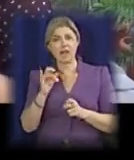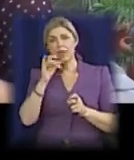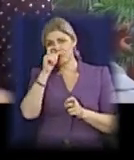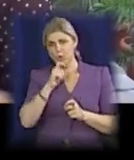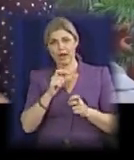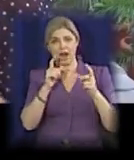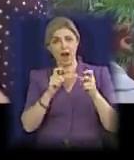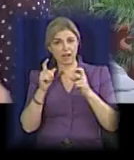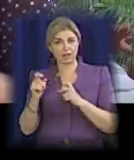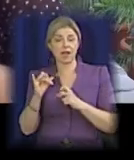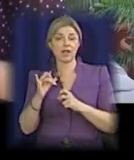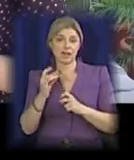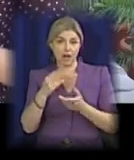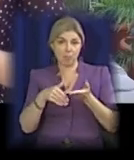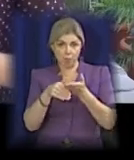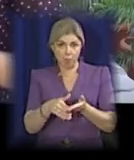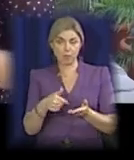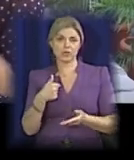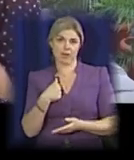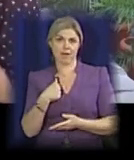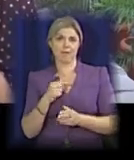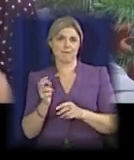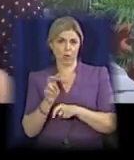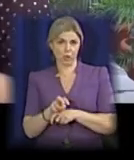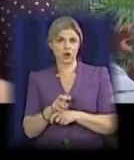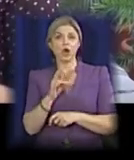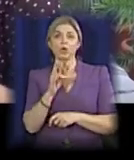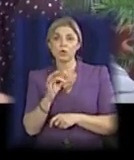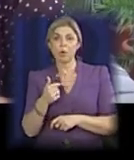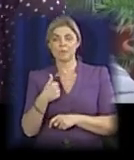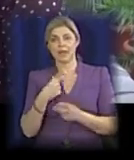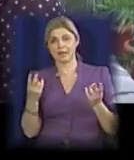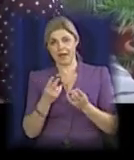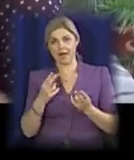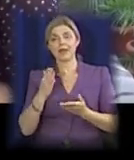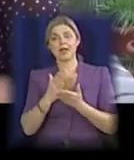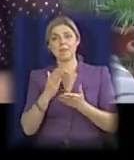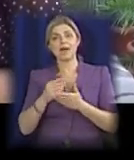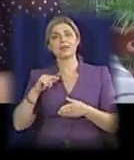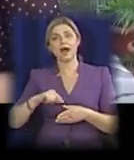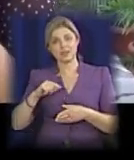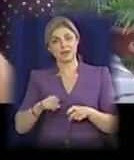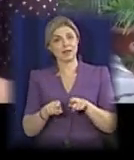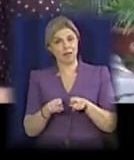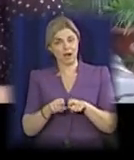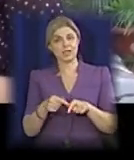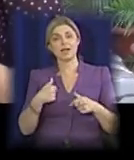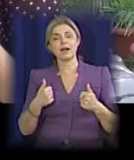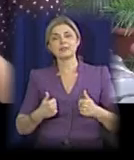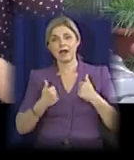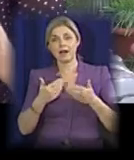звісно, на допомогу приходжу я. Але мені потрібно мати настрій також, тому я стараюсь завжди перед